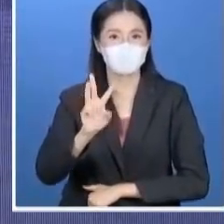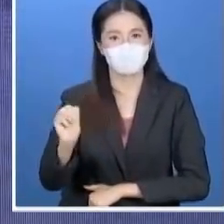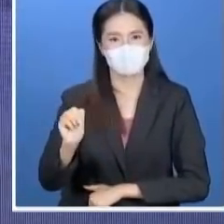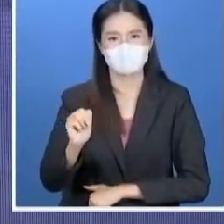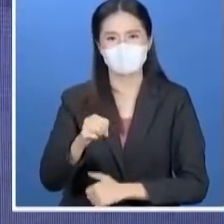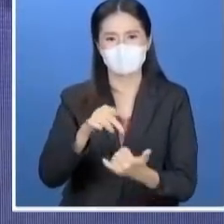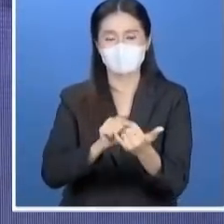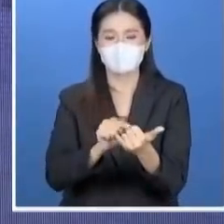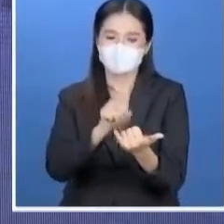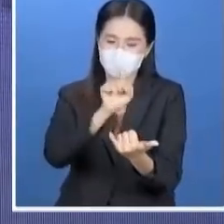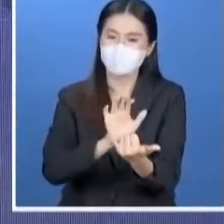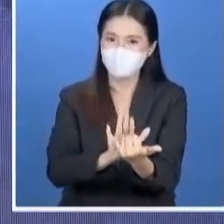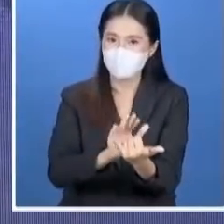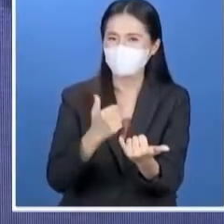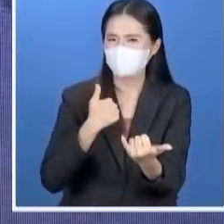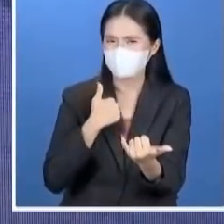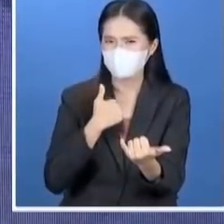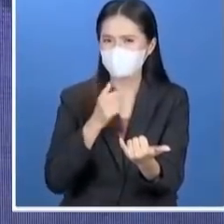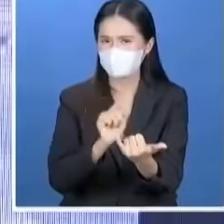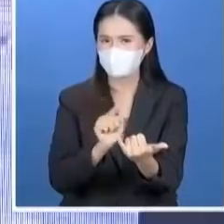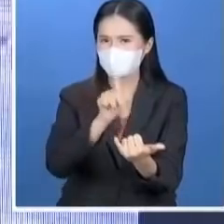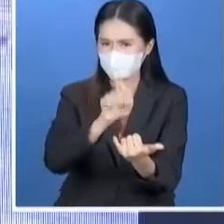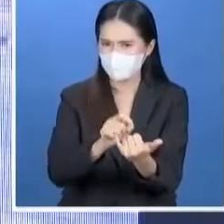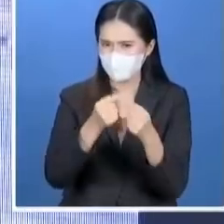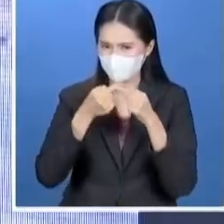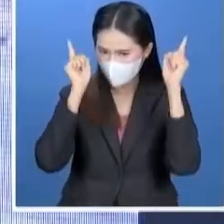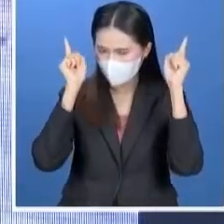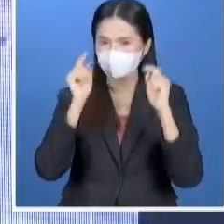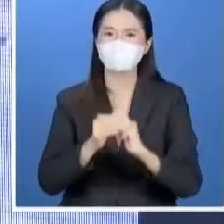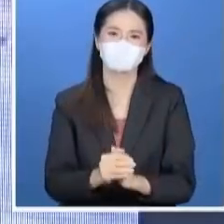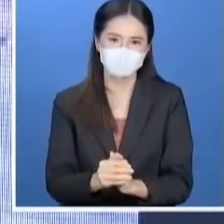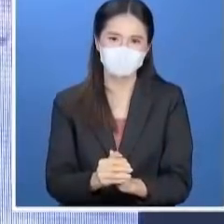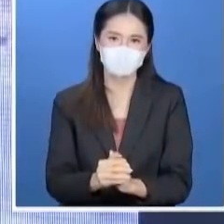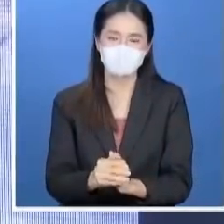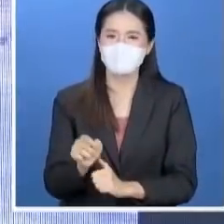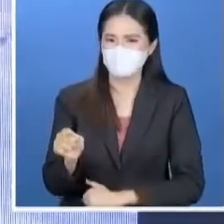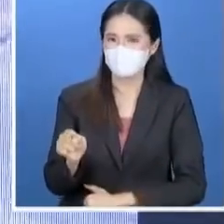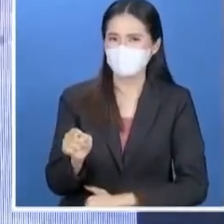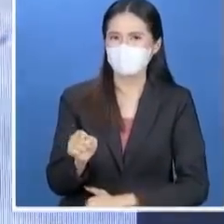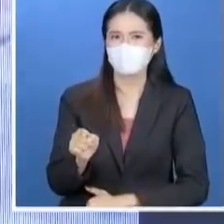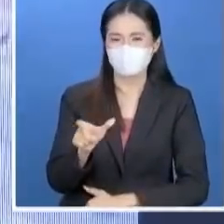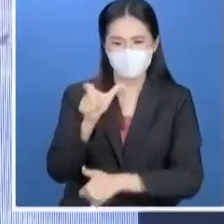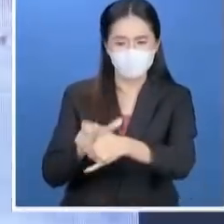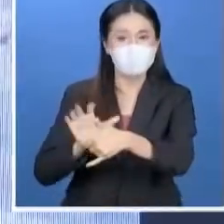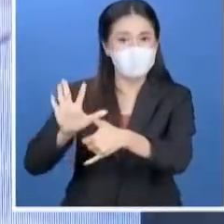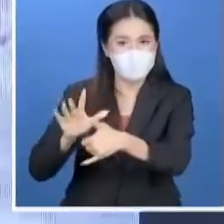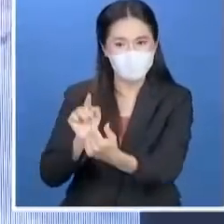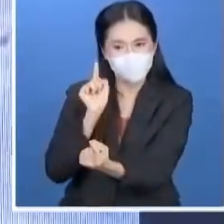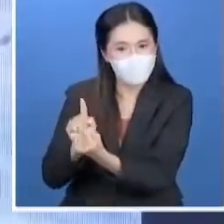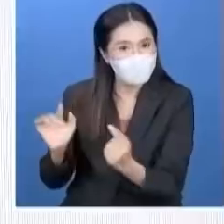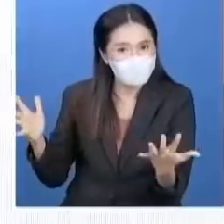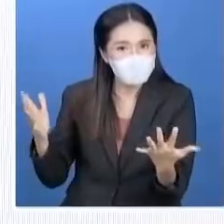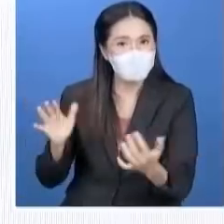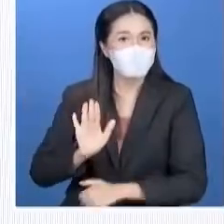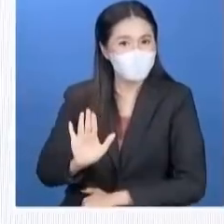ลักษณะบาดแผลการเสียชีวิตมีลักษณะเป็นการตายอย่างผิดธรรมชาติซึ่งจากพฤติกรรมที่ไม่มาแสดงตัวให้ข้อมูลทันทีหลังเกิด